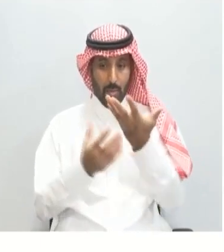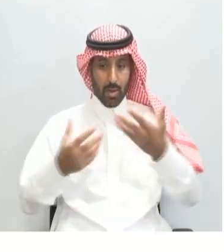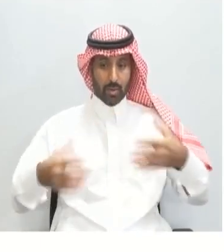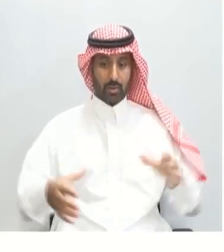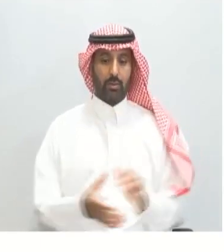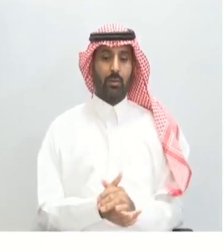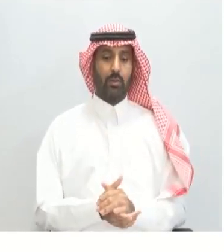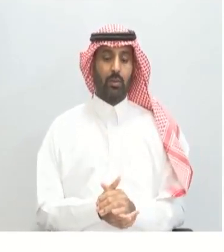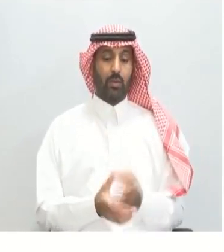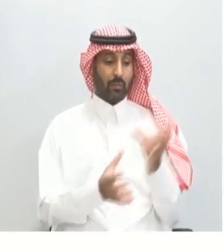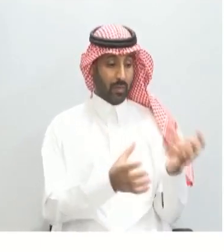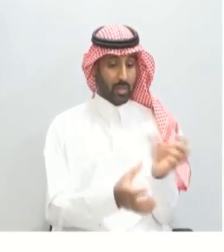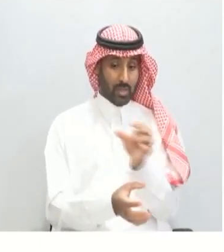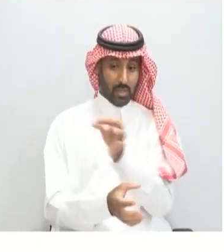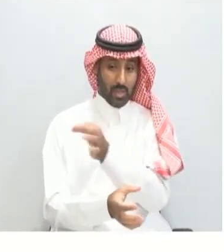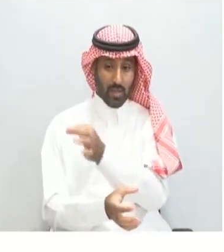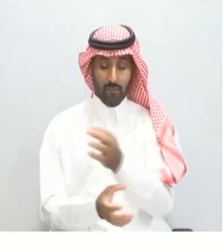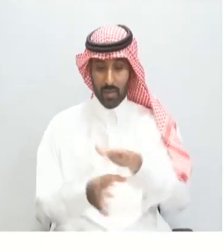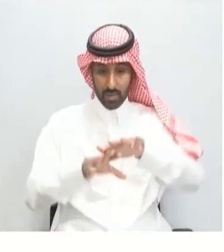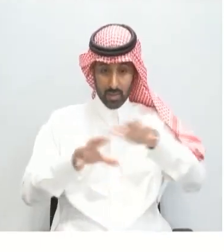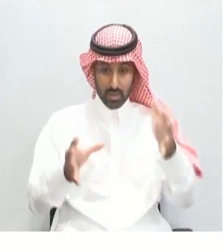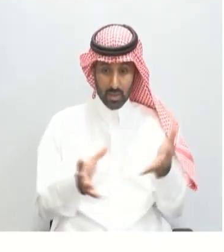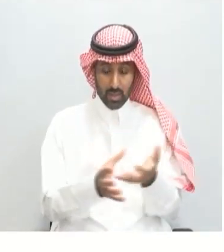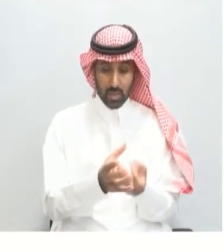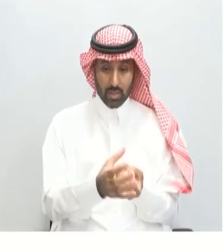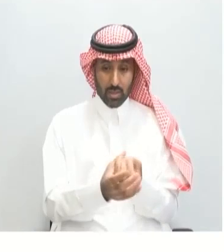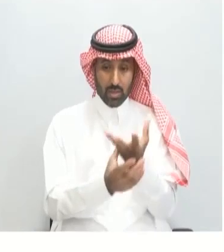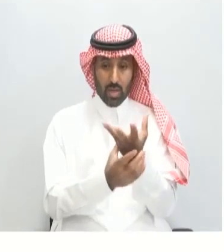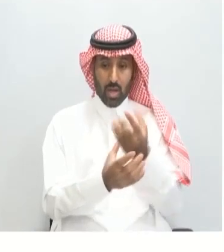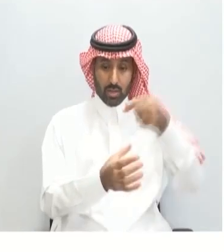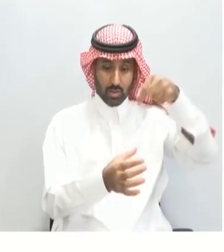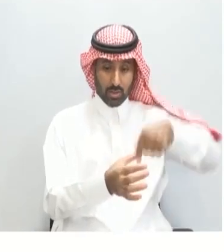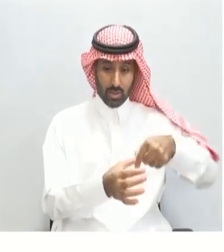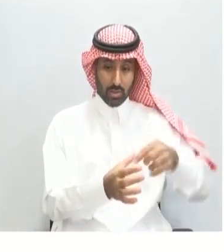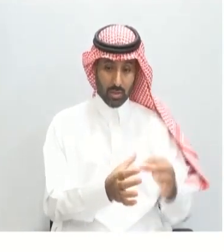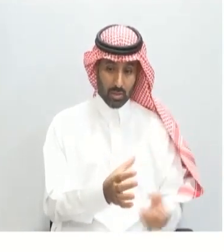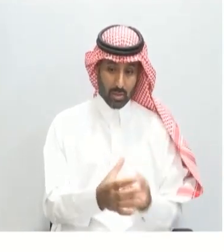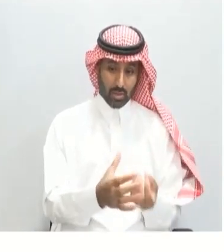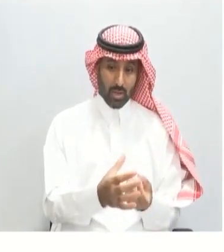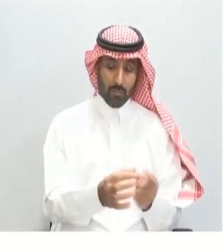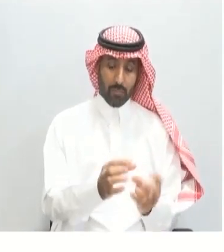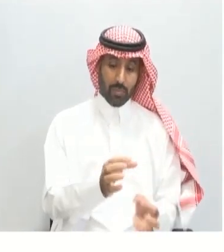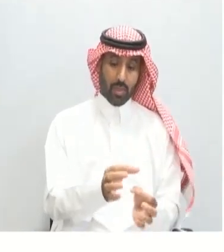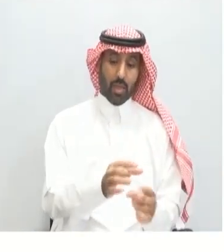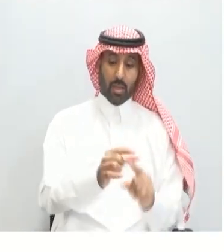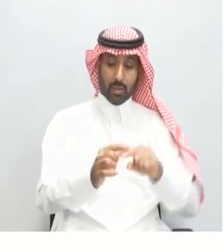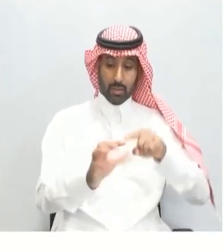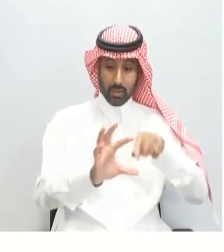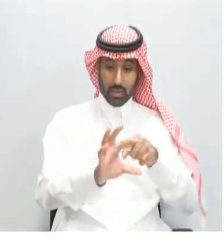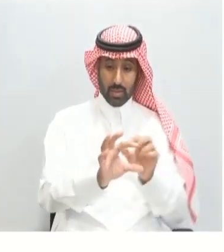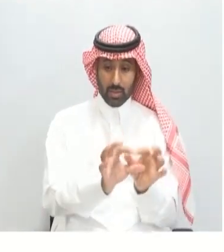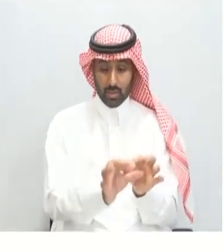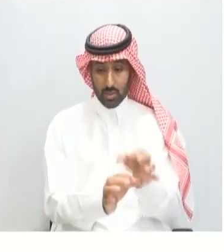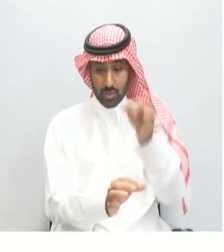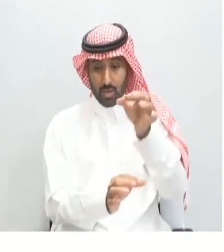البراكين هي فتحات في القشره الارضيه تصل باطنه تصل القشره بالباطن اذا هذه